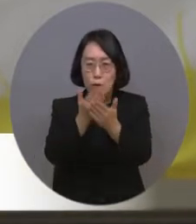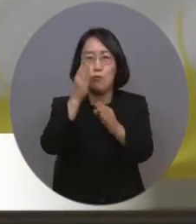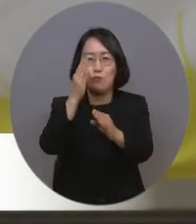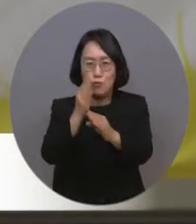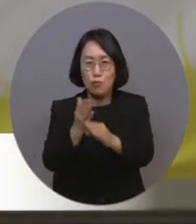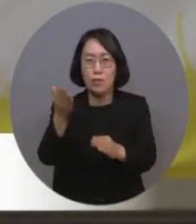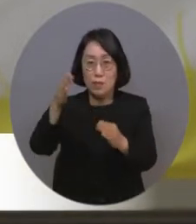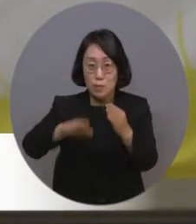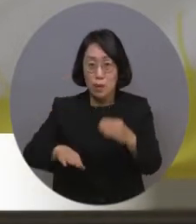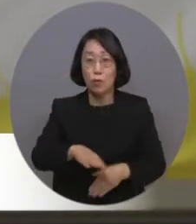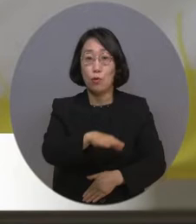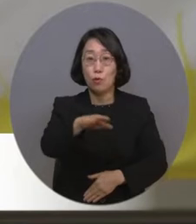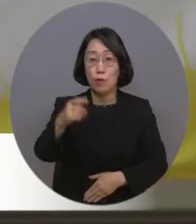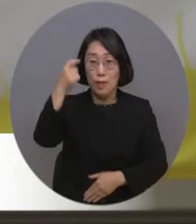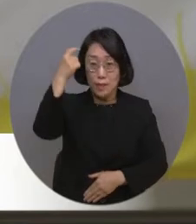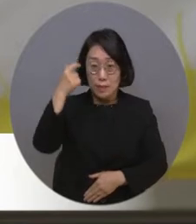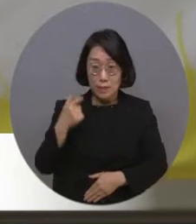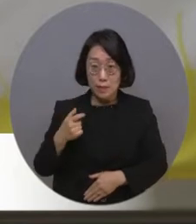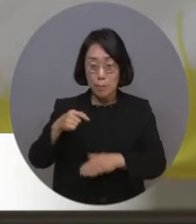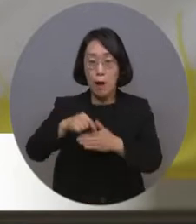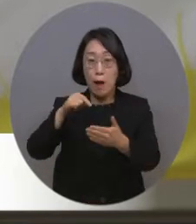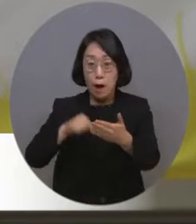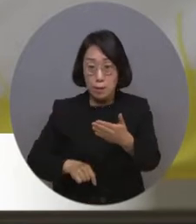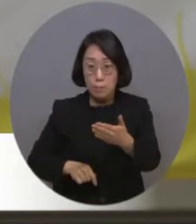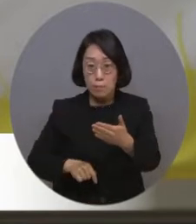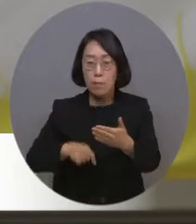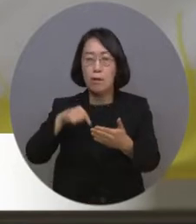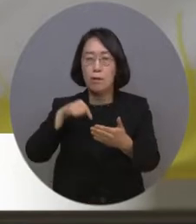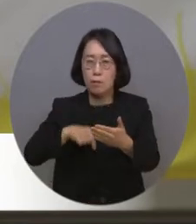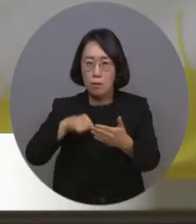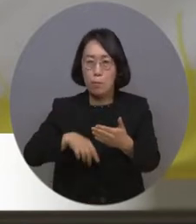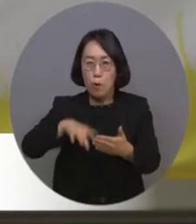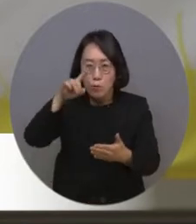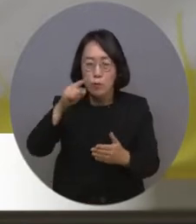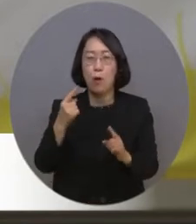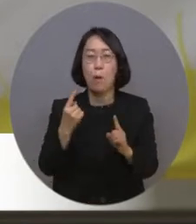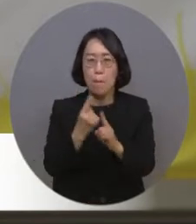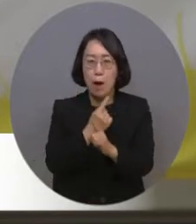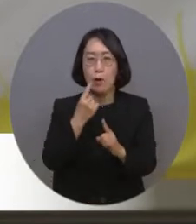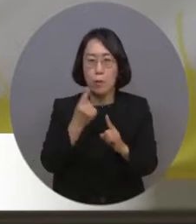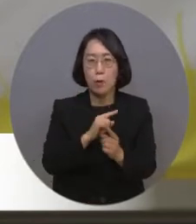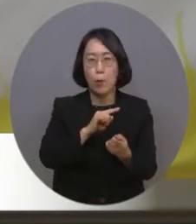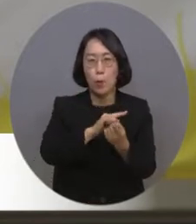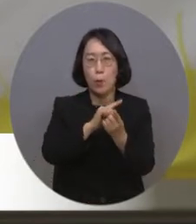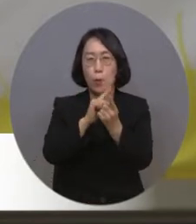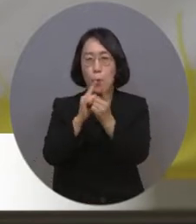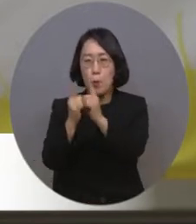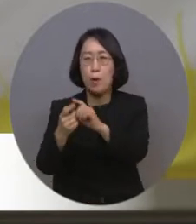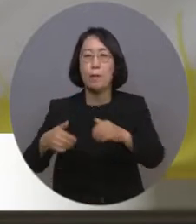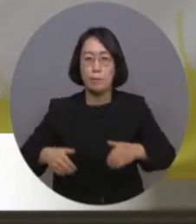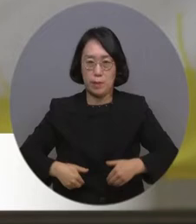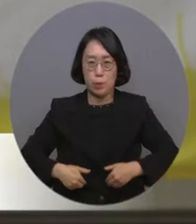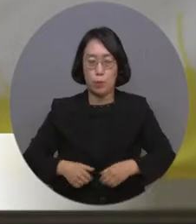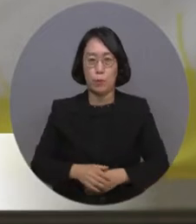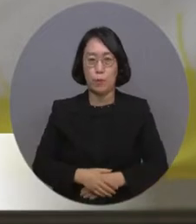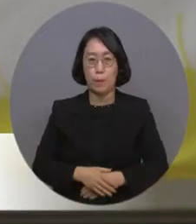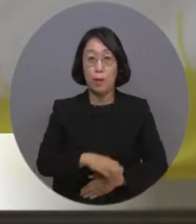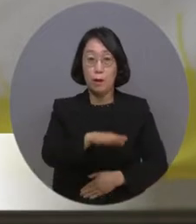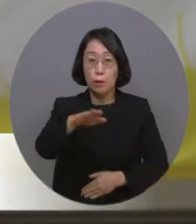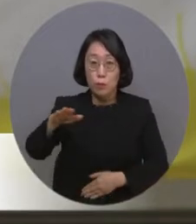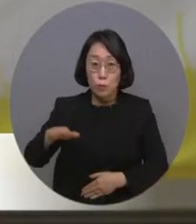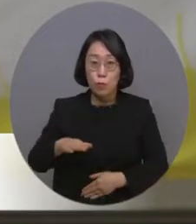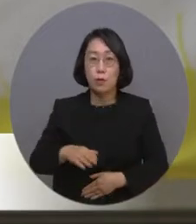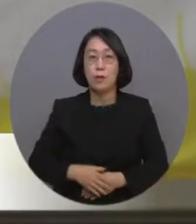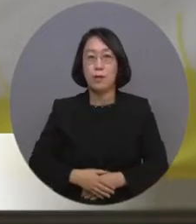있습니다만 우리의 인식, 우리의 마음가짐에서부터 하나씩 바뀌어가야 되지 않을까 싶습니다. 우리